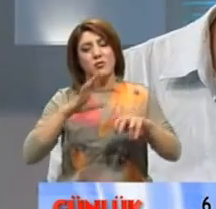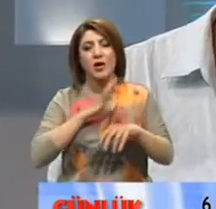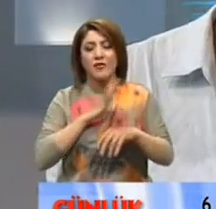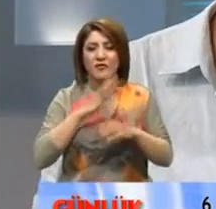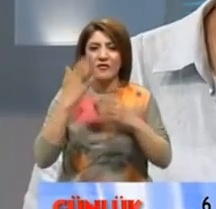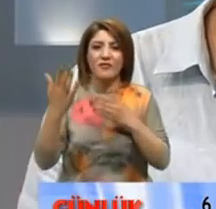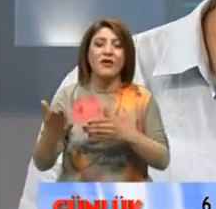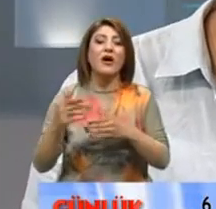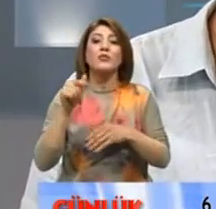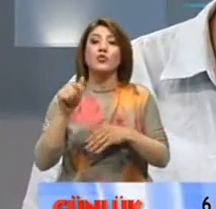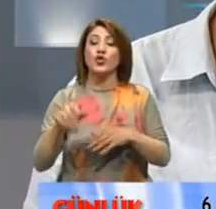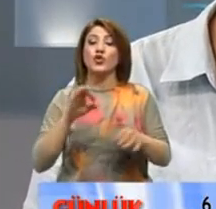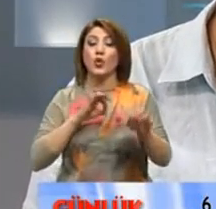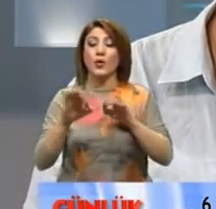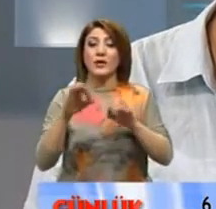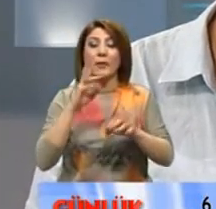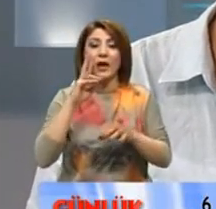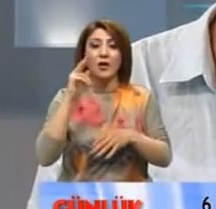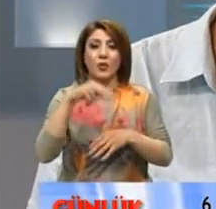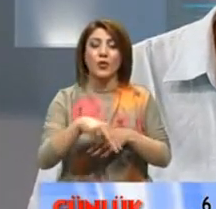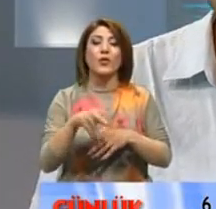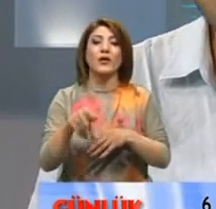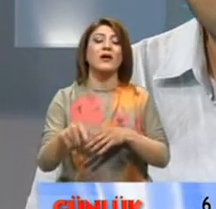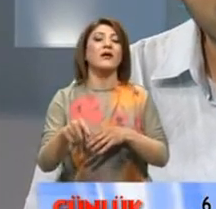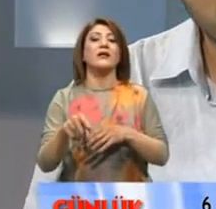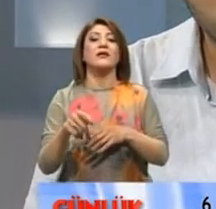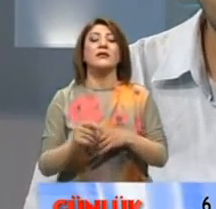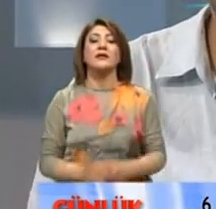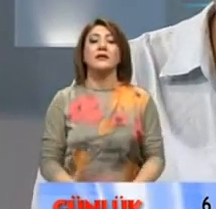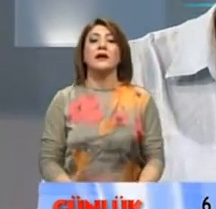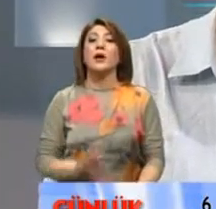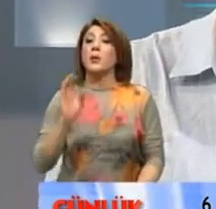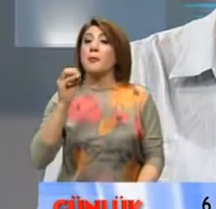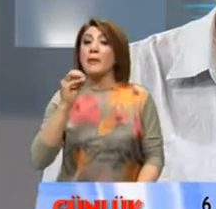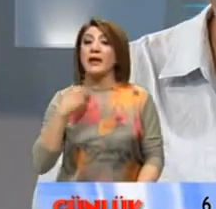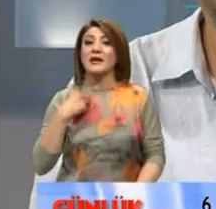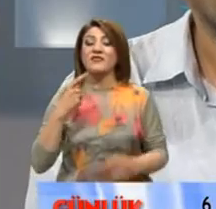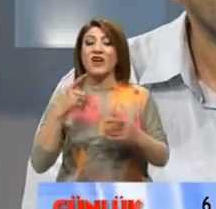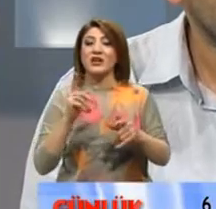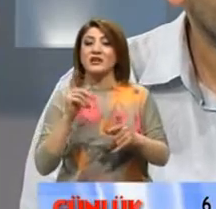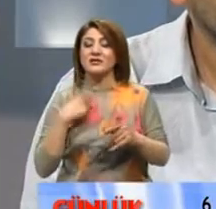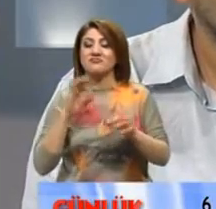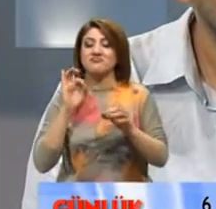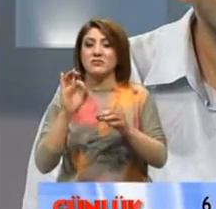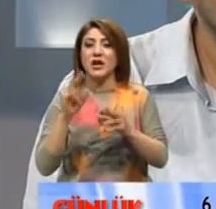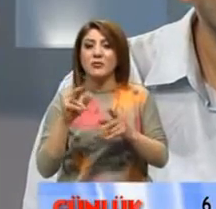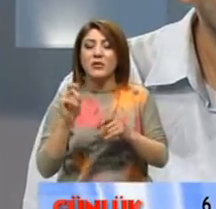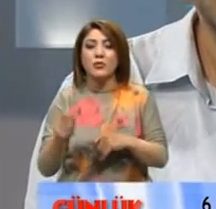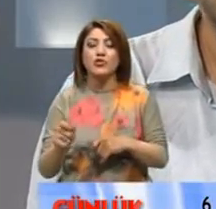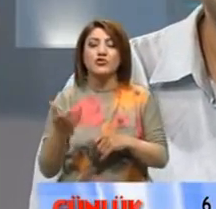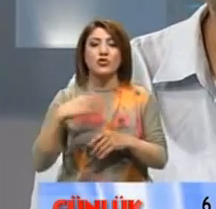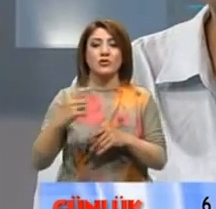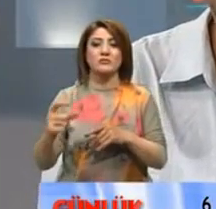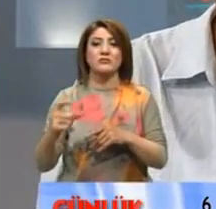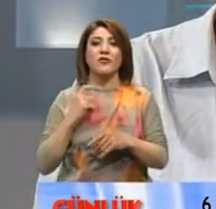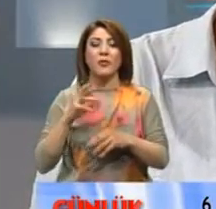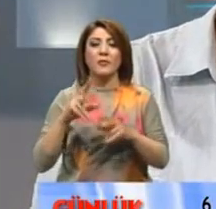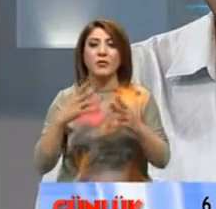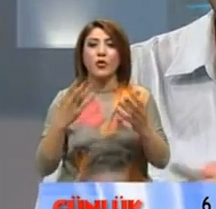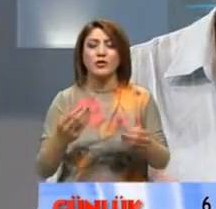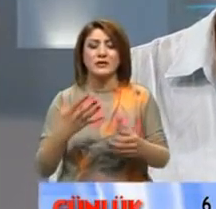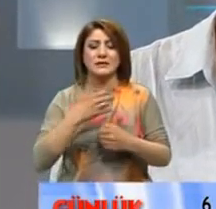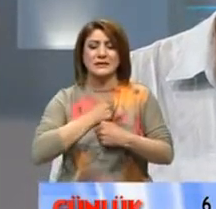de aslında baş çevirmeyle tercih yöntemi diyoruz biz buna. Bebeğe uyaranı veriyoruz. Uyaranı belli bir süre dinliyor ve daha sonra